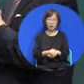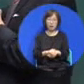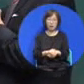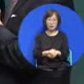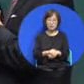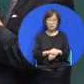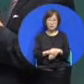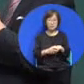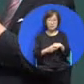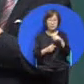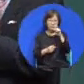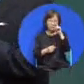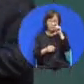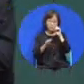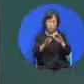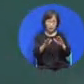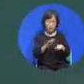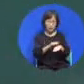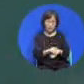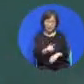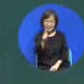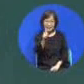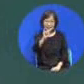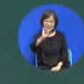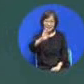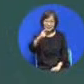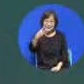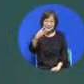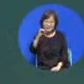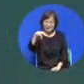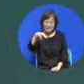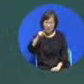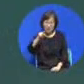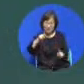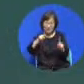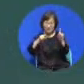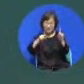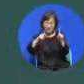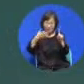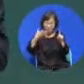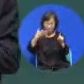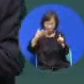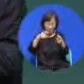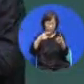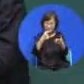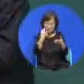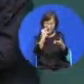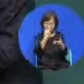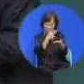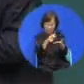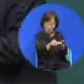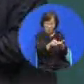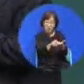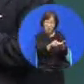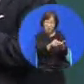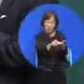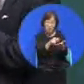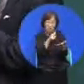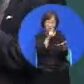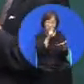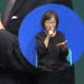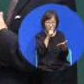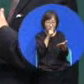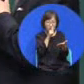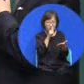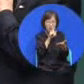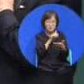성령께서 감동한 히브리서 11장 19절에 보면 분명히 기록돼 있어요. But there was no need for him to worry because the Hebrews